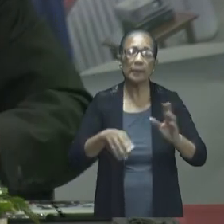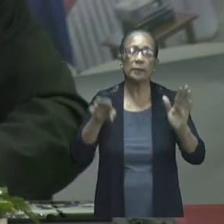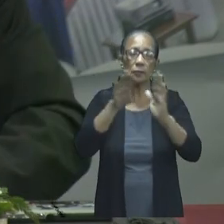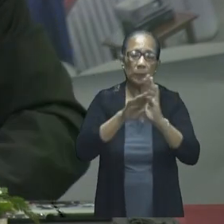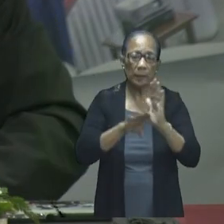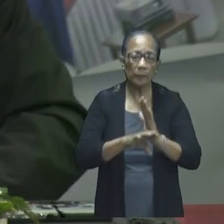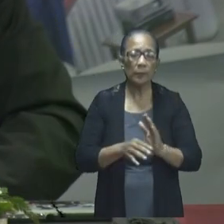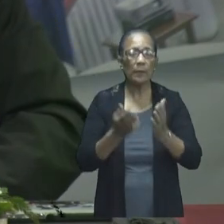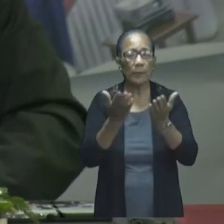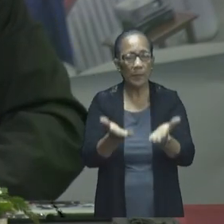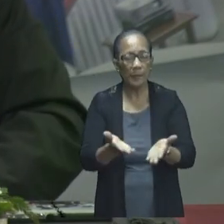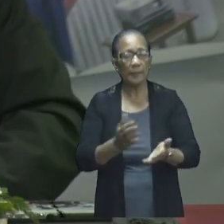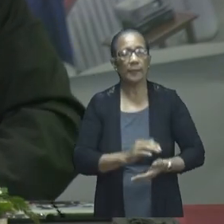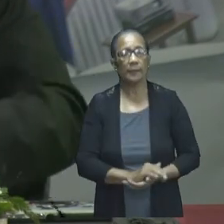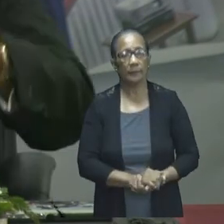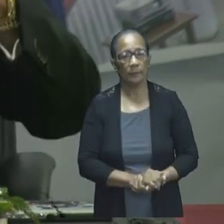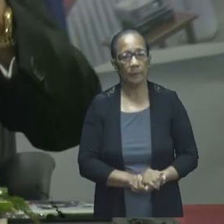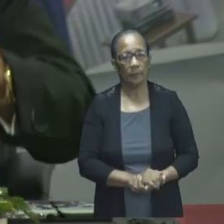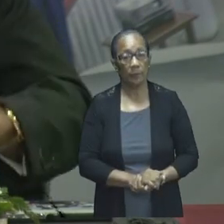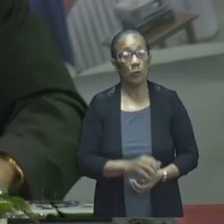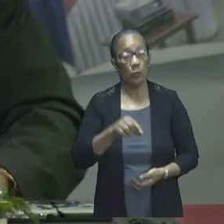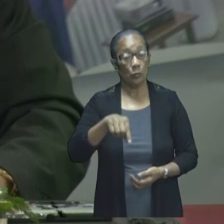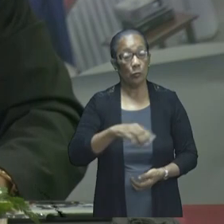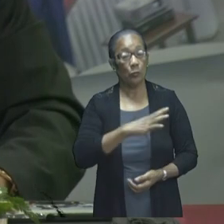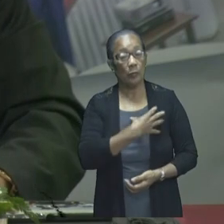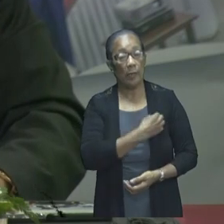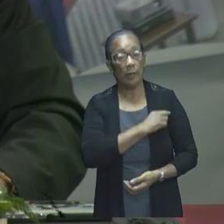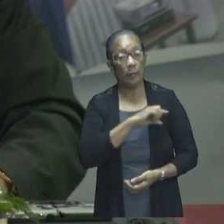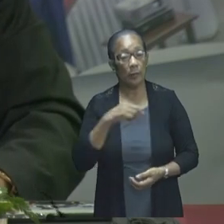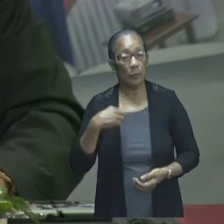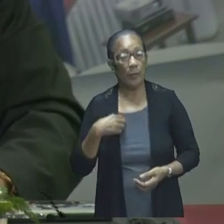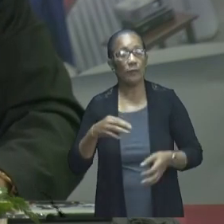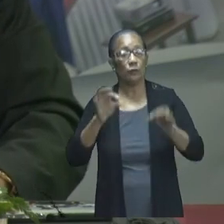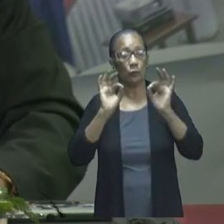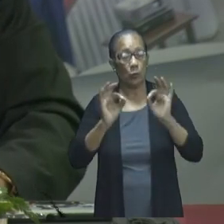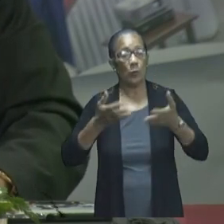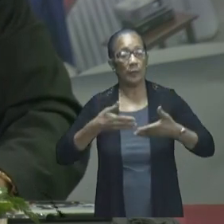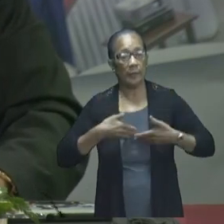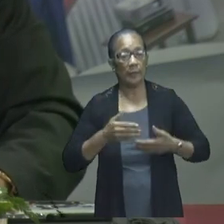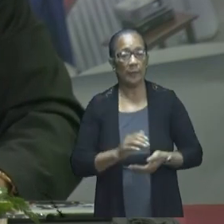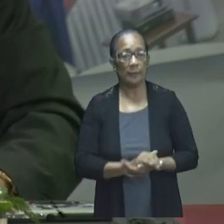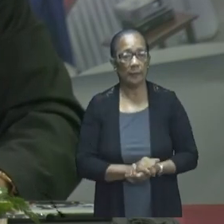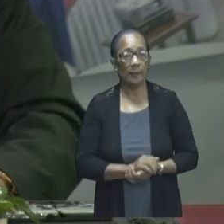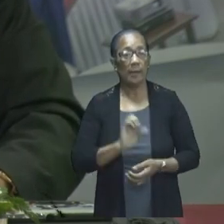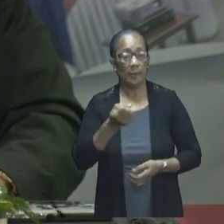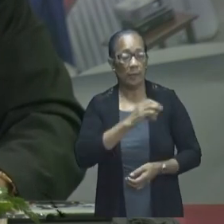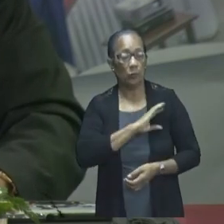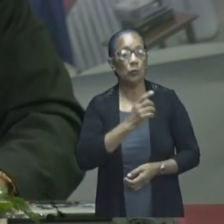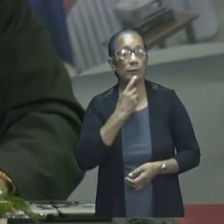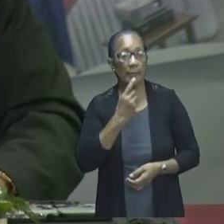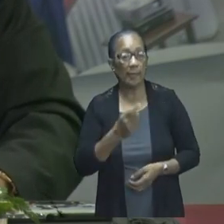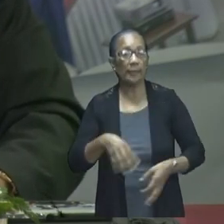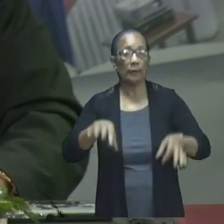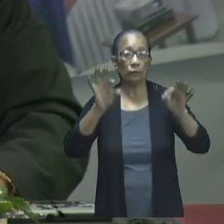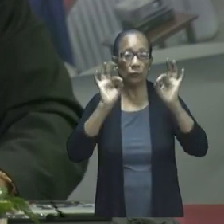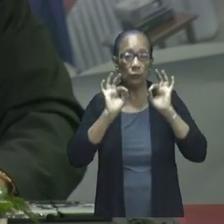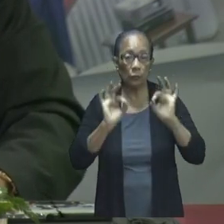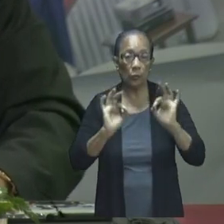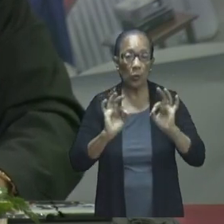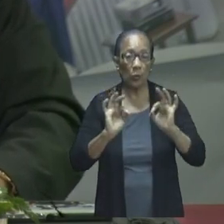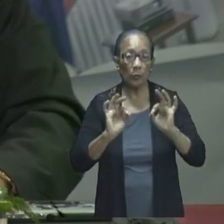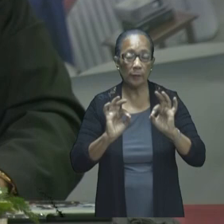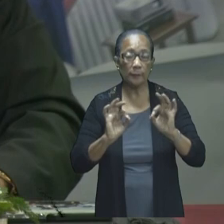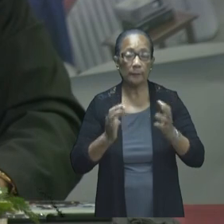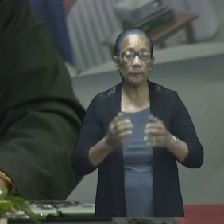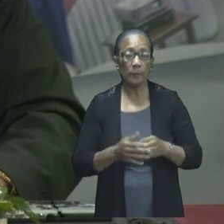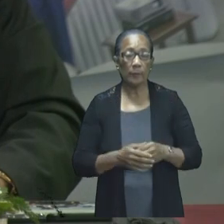implementeren zodoende hebben vertrouwen gehad en ik kan je zeggen dat vertrouwen wordt steeds sterker en